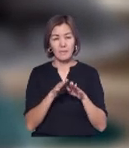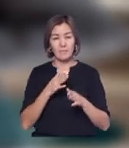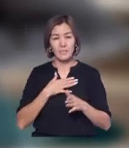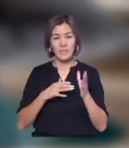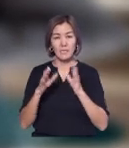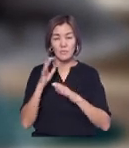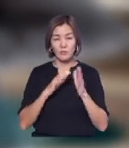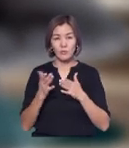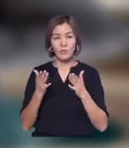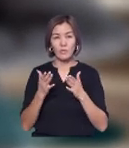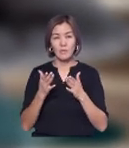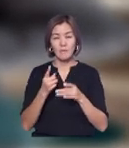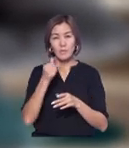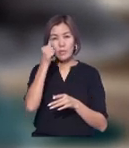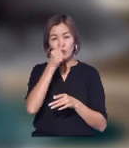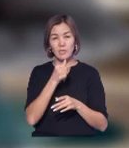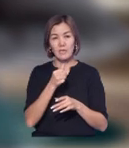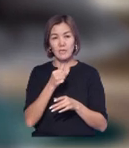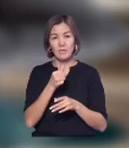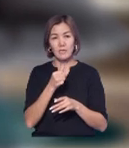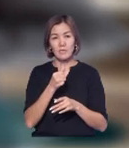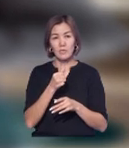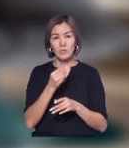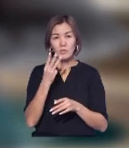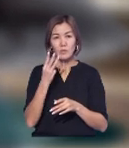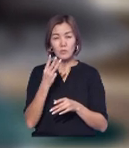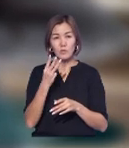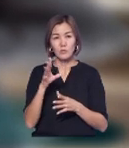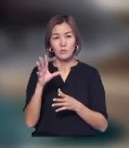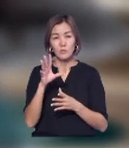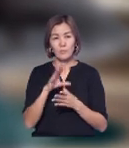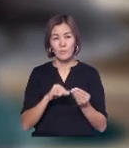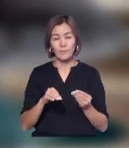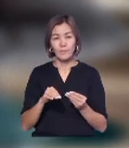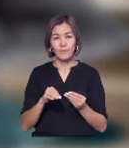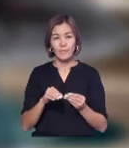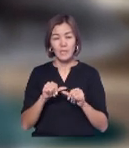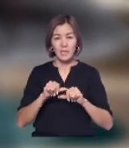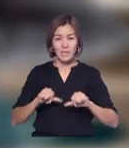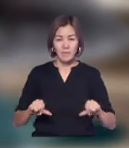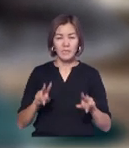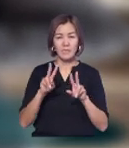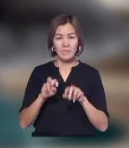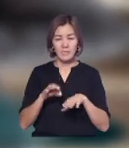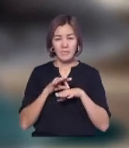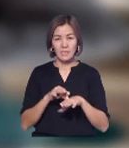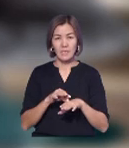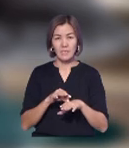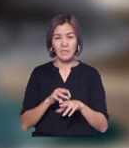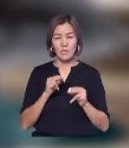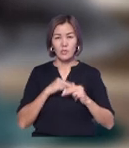институттың реакторына жылына МАГАТЭ-ден 3 мәрте келеді жаңа комиссия. Бүкіл